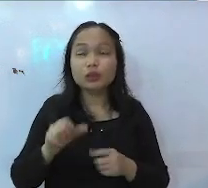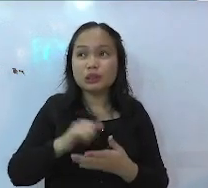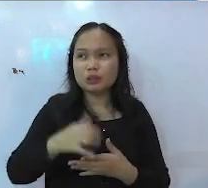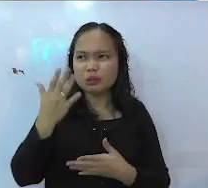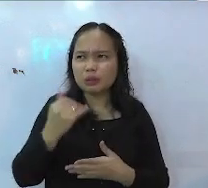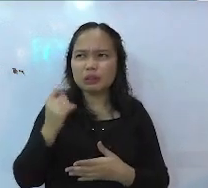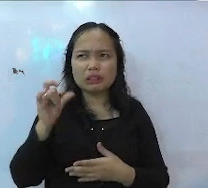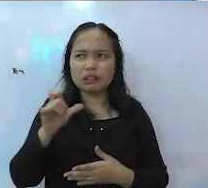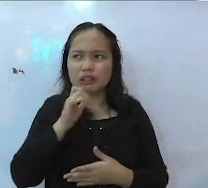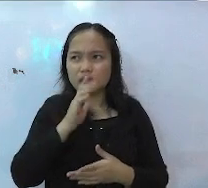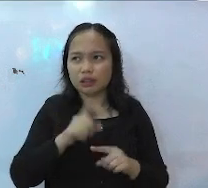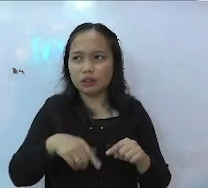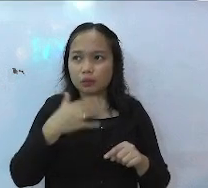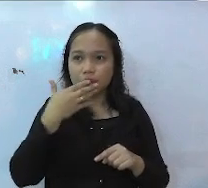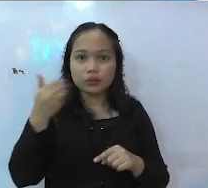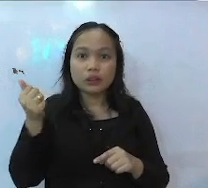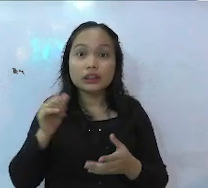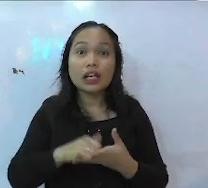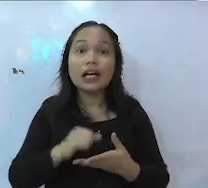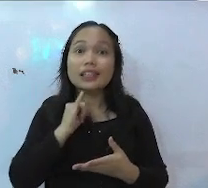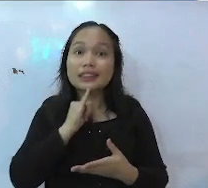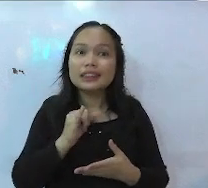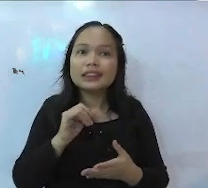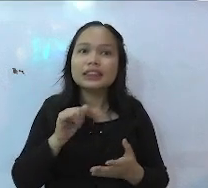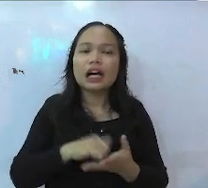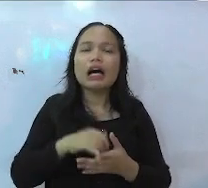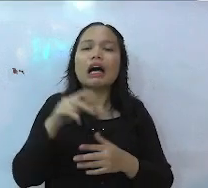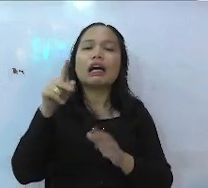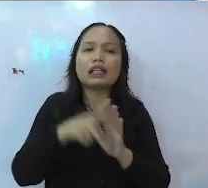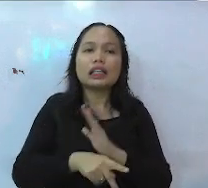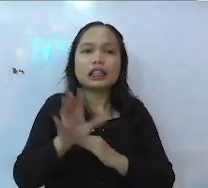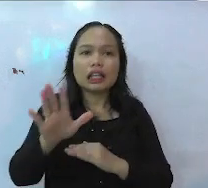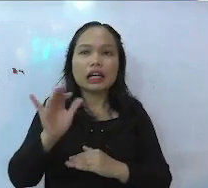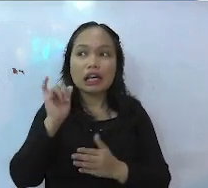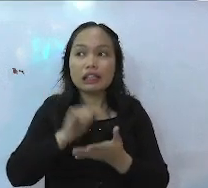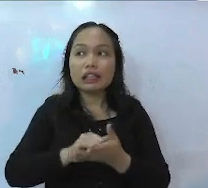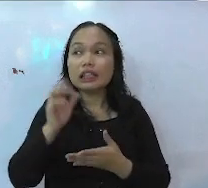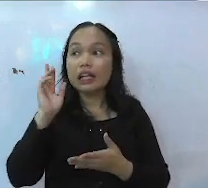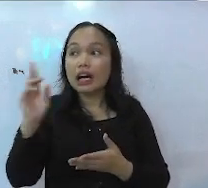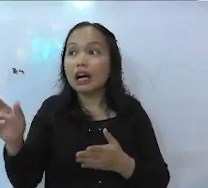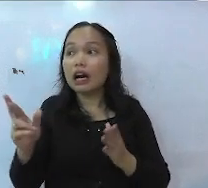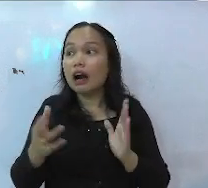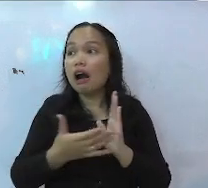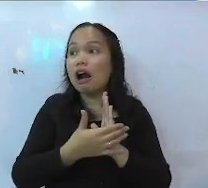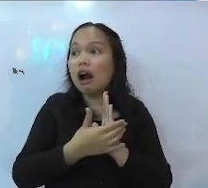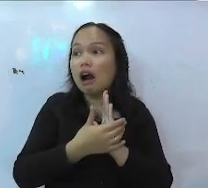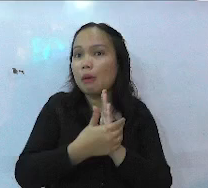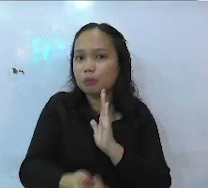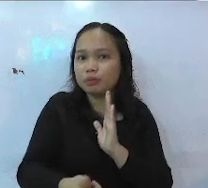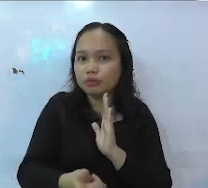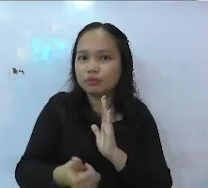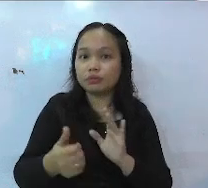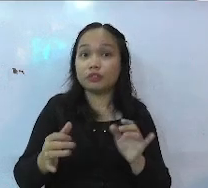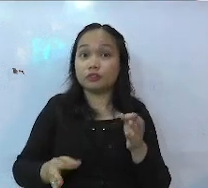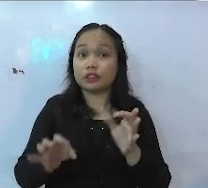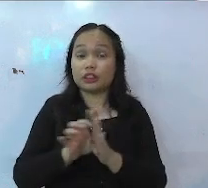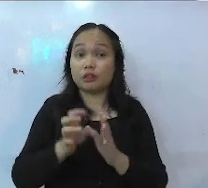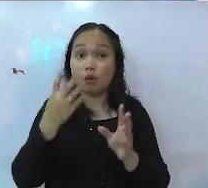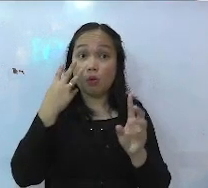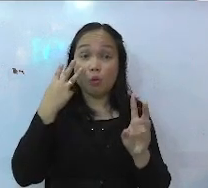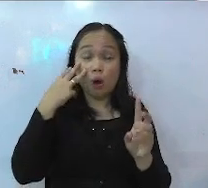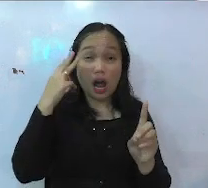manalo-nalo yun ang pumapatay ng Gilas nila yun ang sinasabi real talk yun kung sakaling may manonood sa